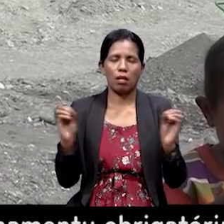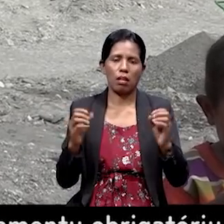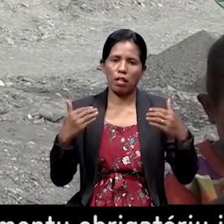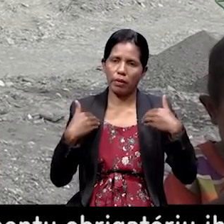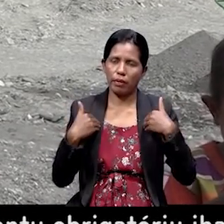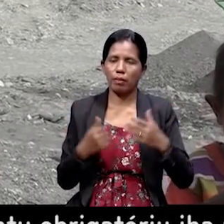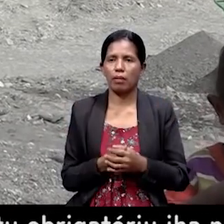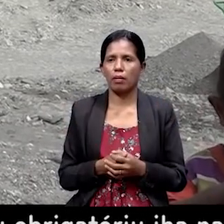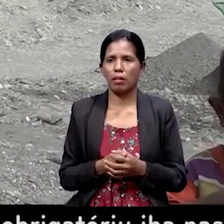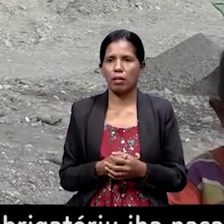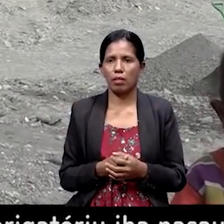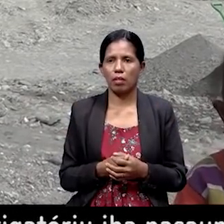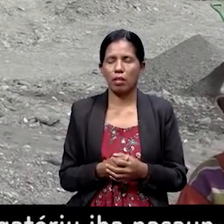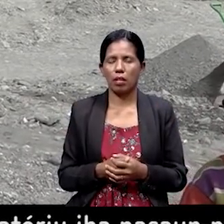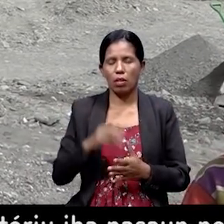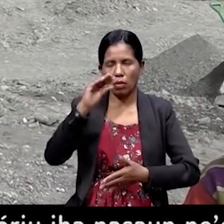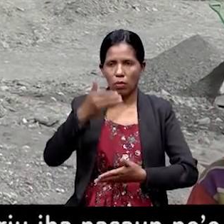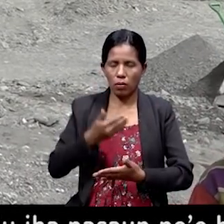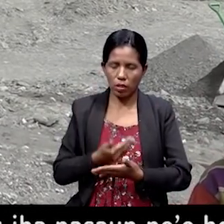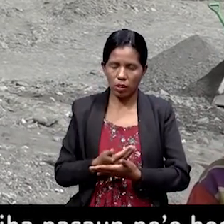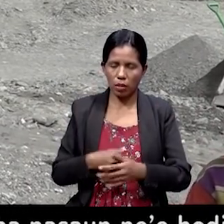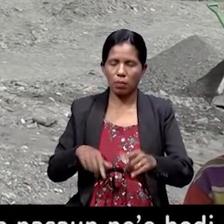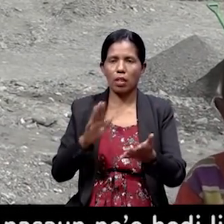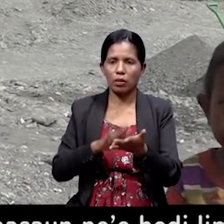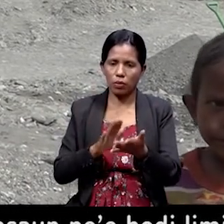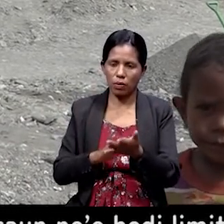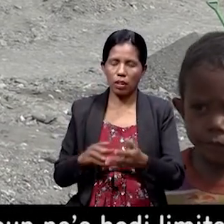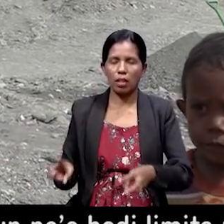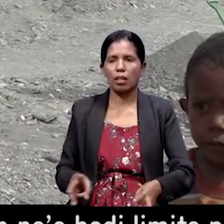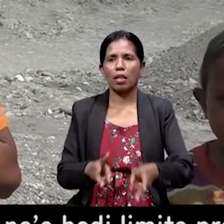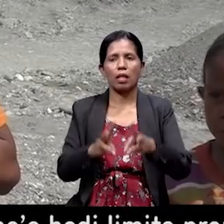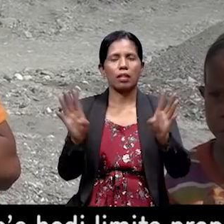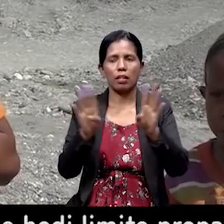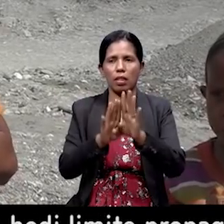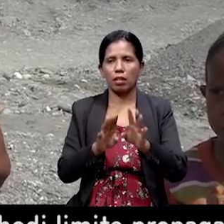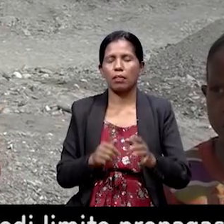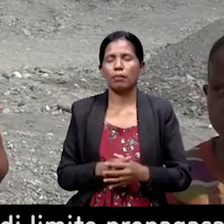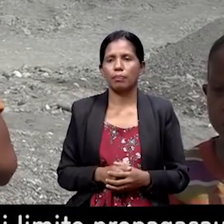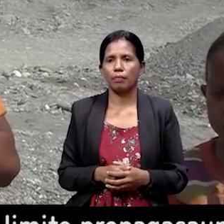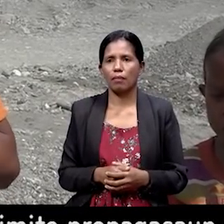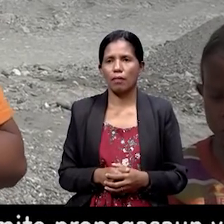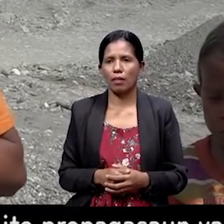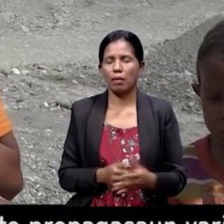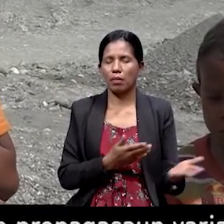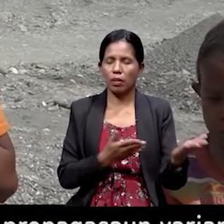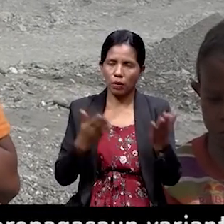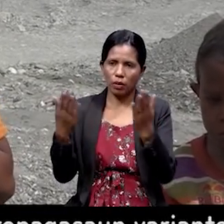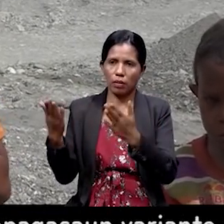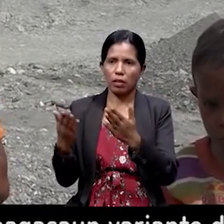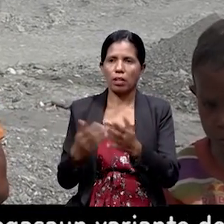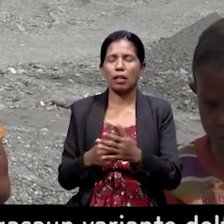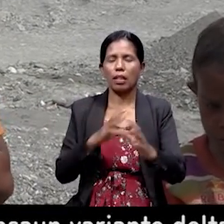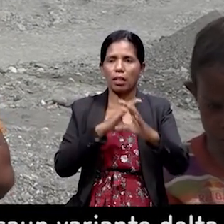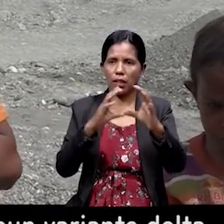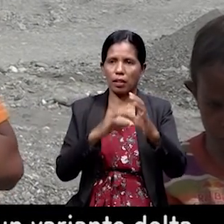Depois uang serat tuh sekolah, agora sekolah dalam ansa netan, lebarik serat agora saya sekolah. Saya, kami tulah tiang, makan sang kereta, kami tulah